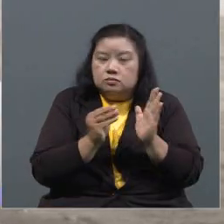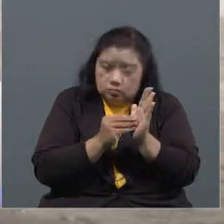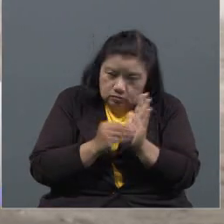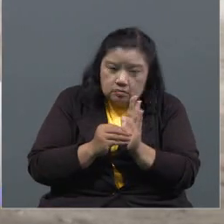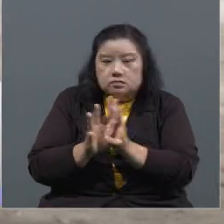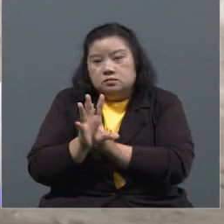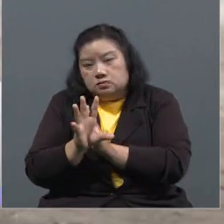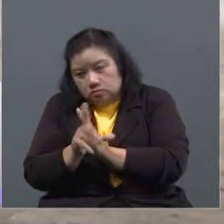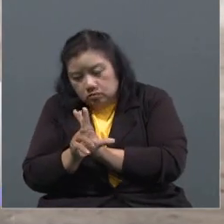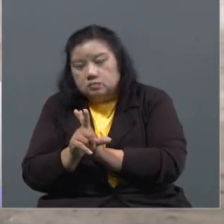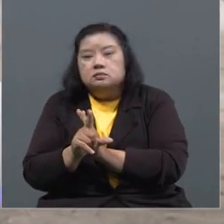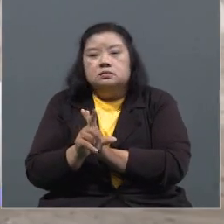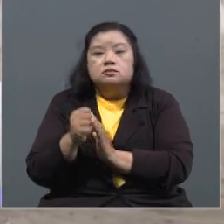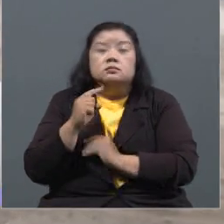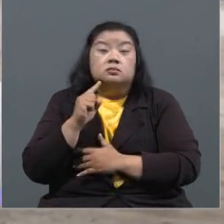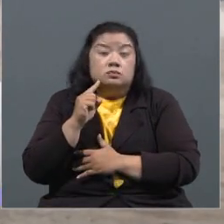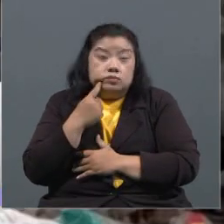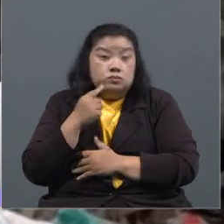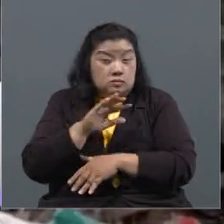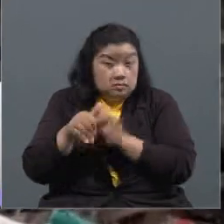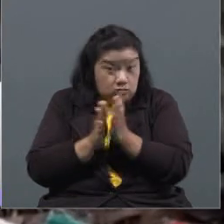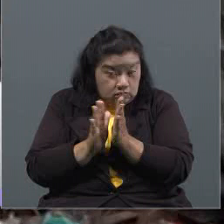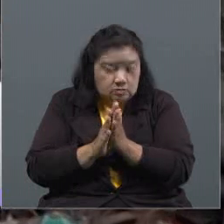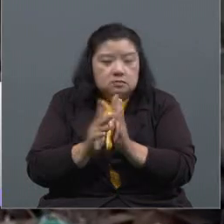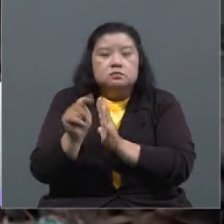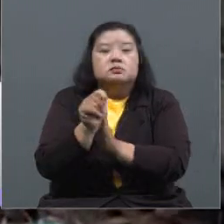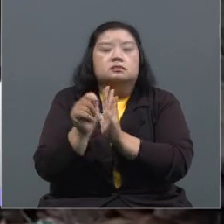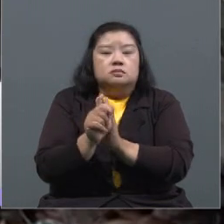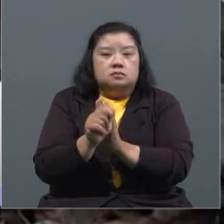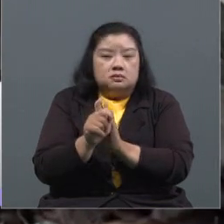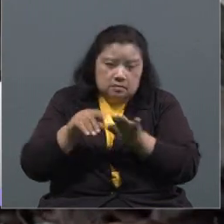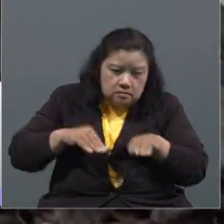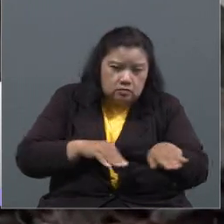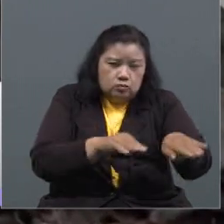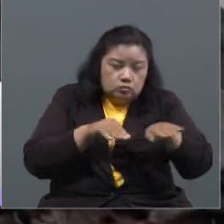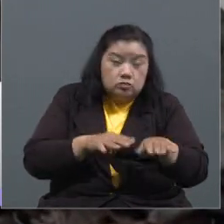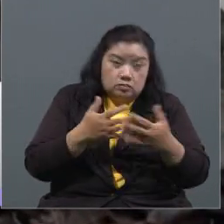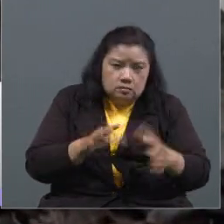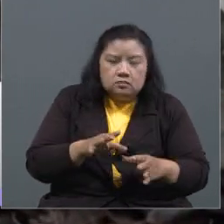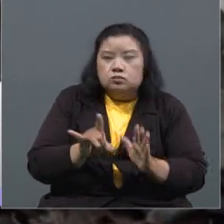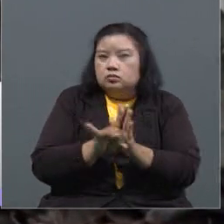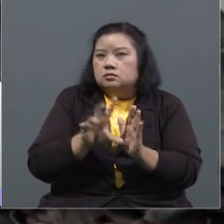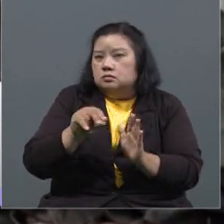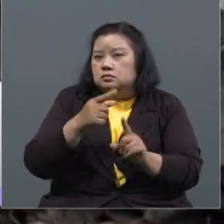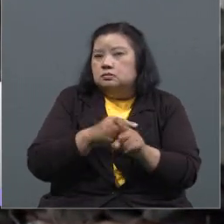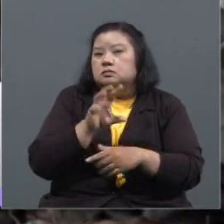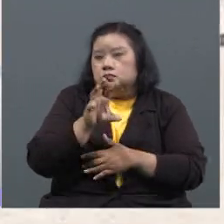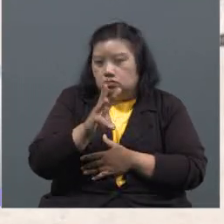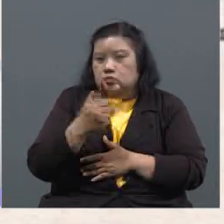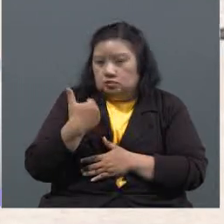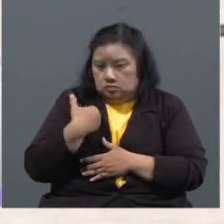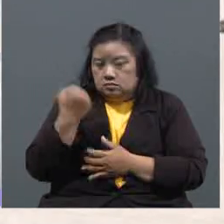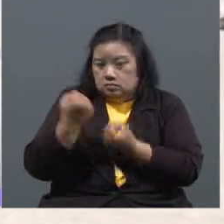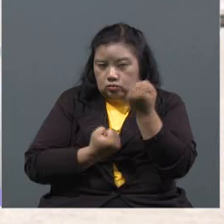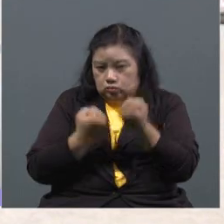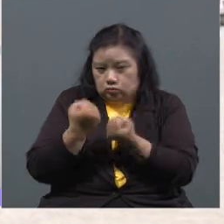ลบุรีเพื่อกลับไปต้นทางที่จังหวัดตากตอนนี้ขนย้ายเสร็จทุกพื้นที่เมื่อวันที่30มิถุนายนนะคะใช้รถขนส่งเป็นร